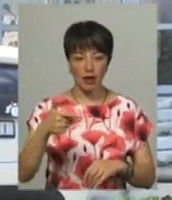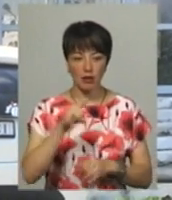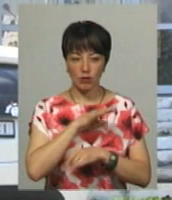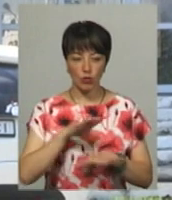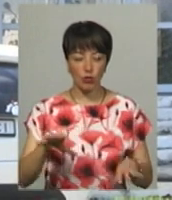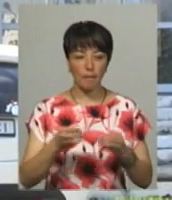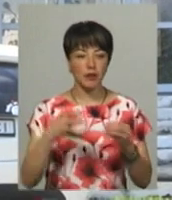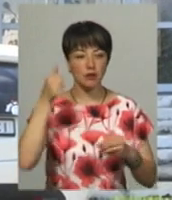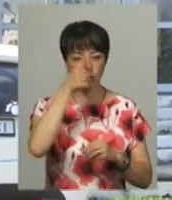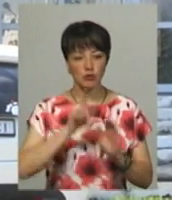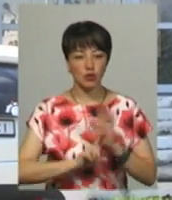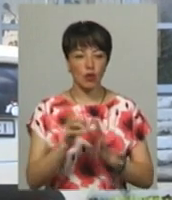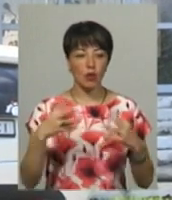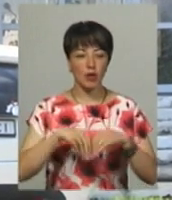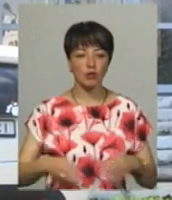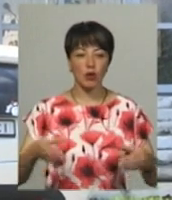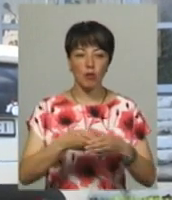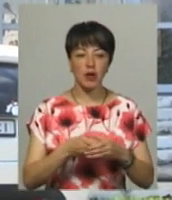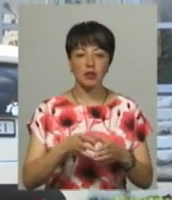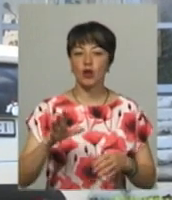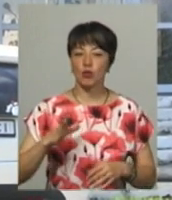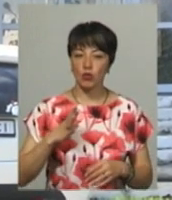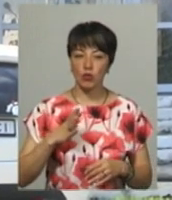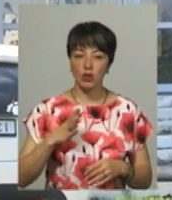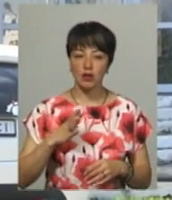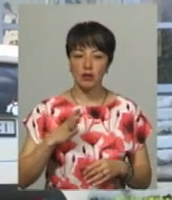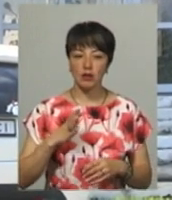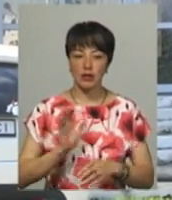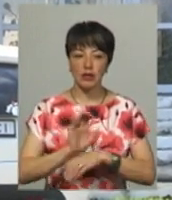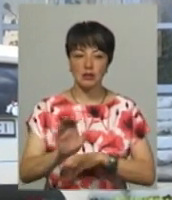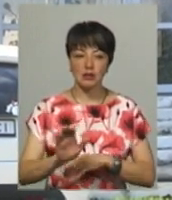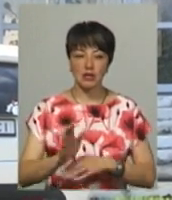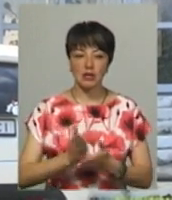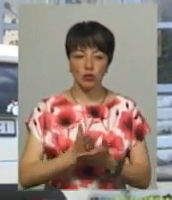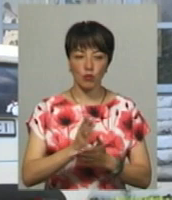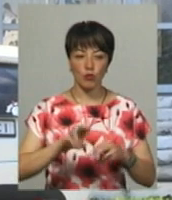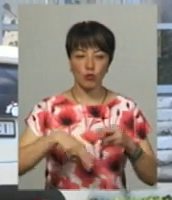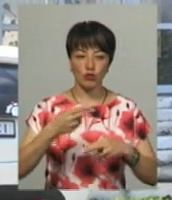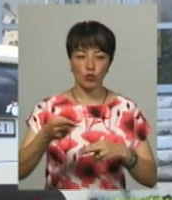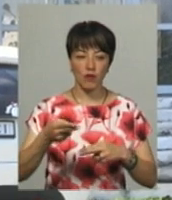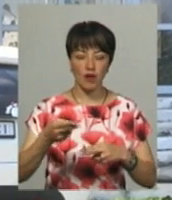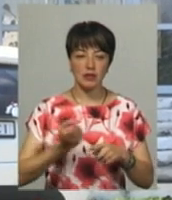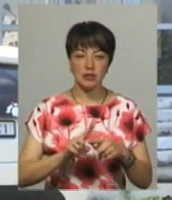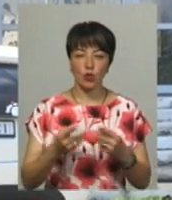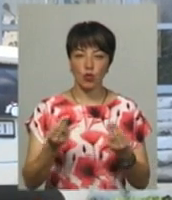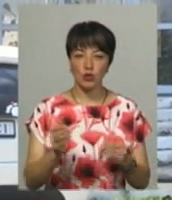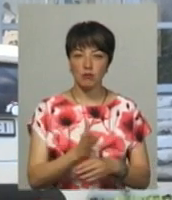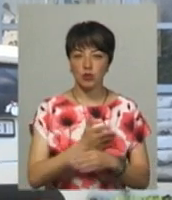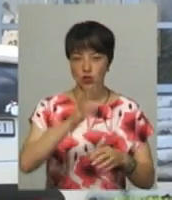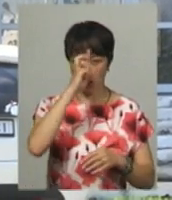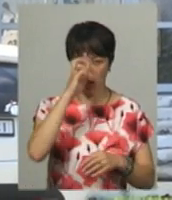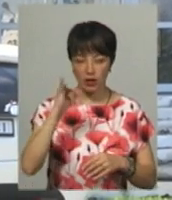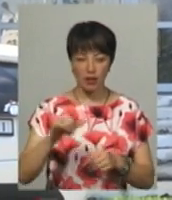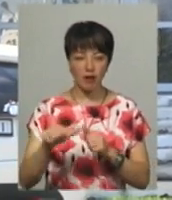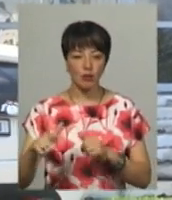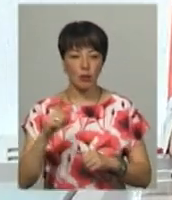році почались об'єднувати громади, була якби транзитом по відшкодуванню цих коштів між державою